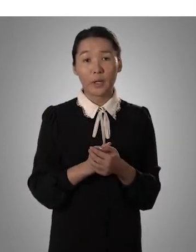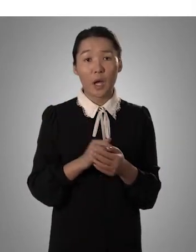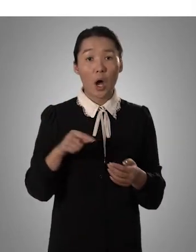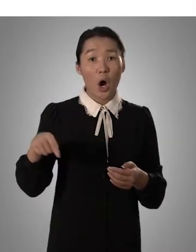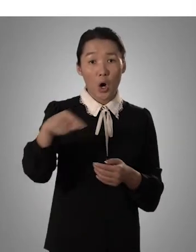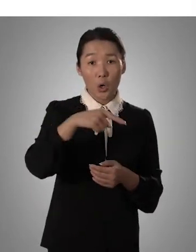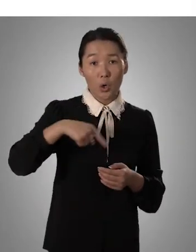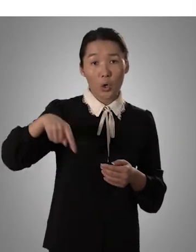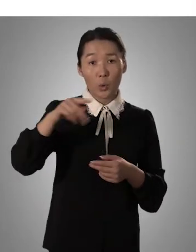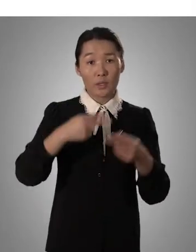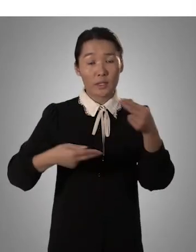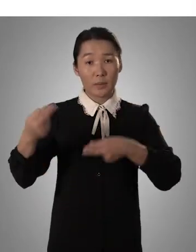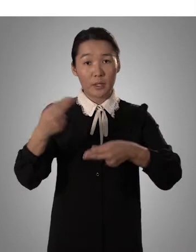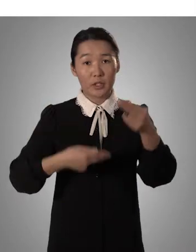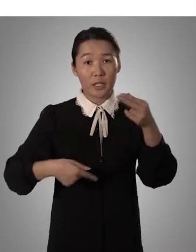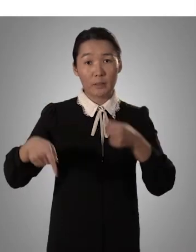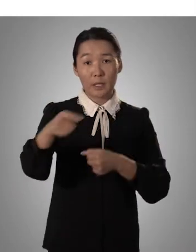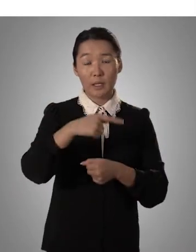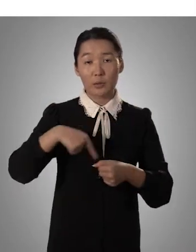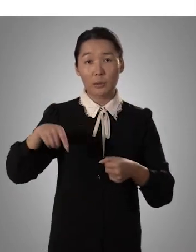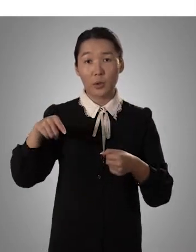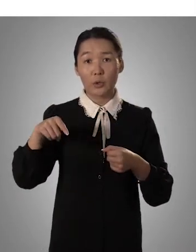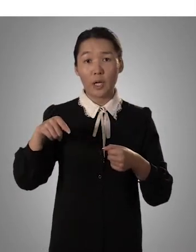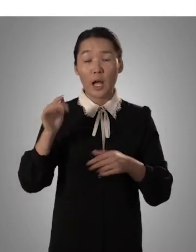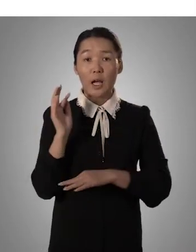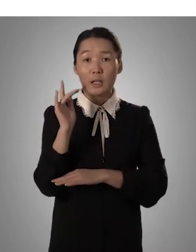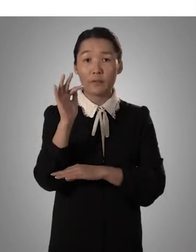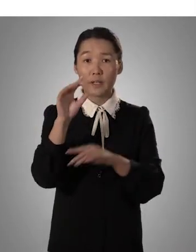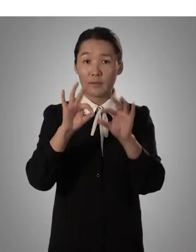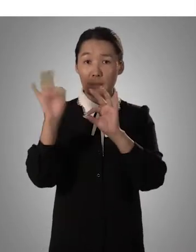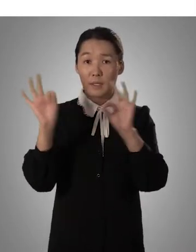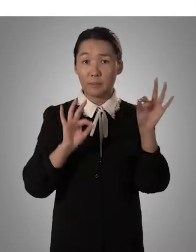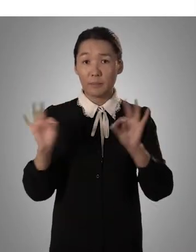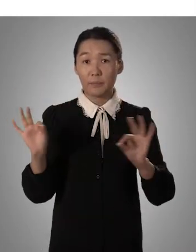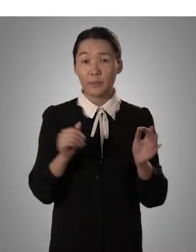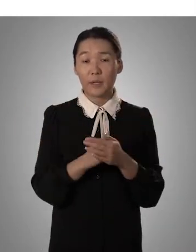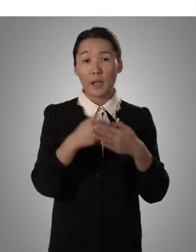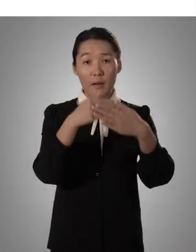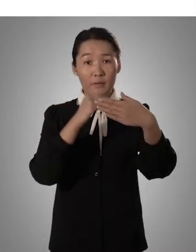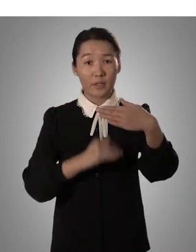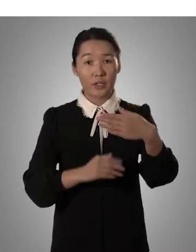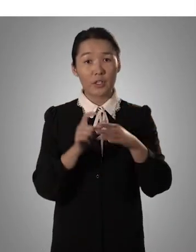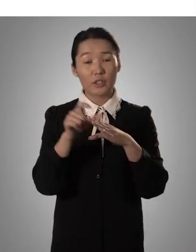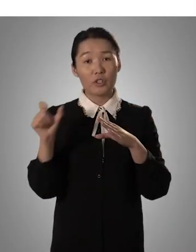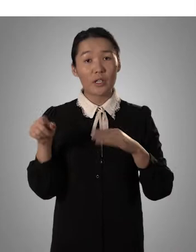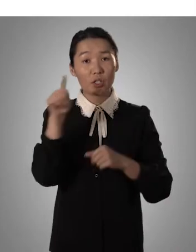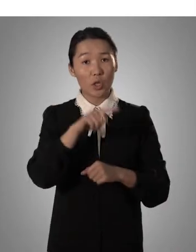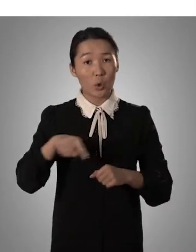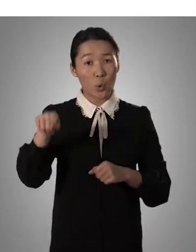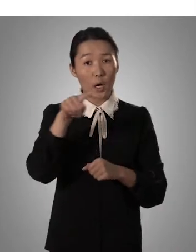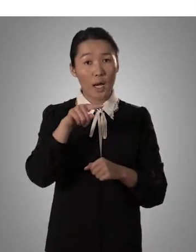изображениями окаймлен лавровой и дубовой ветви my в нижней части круга написано